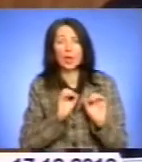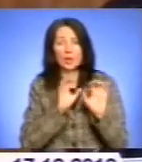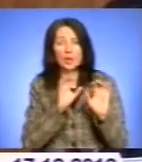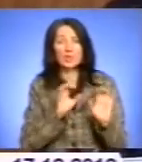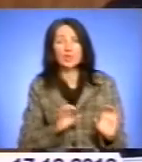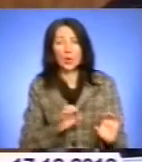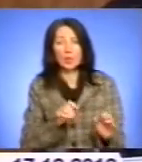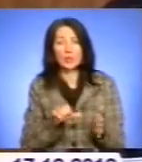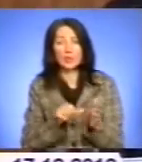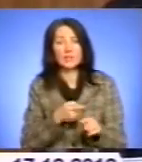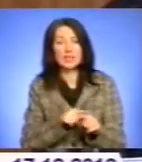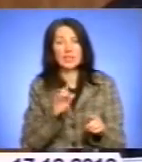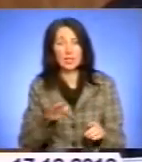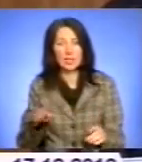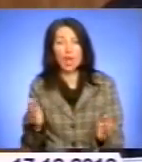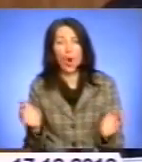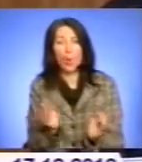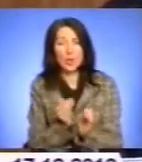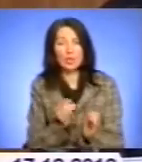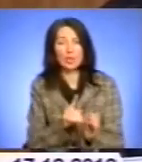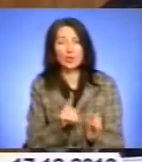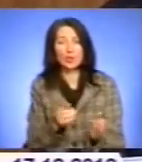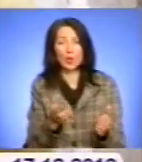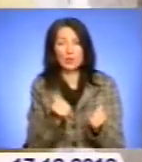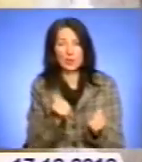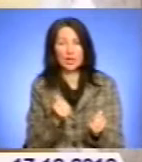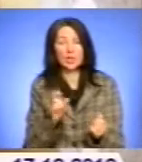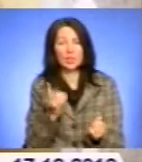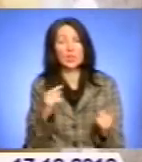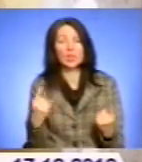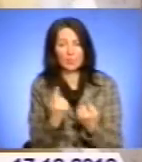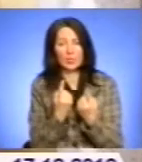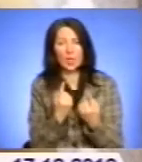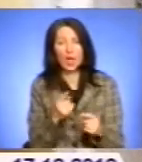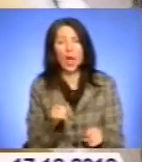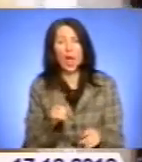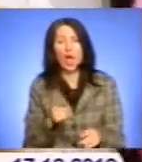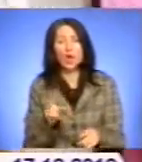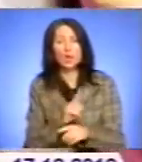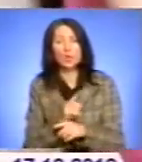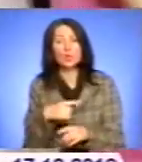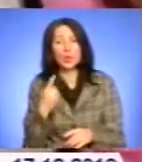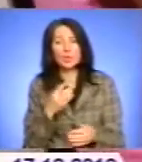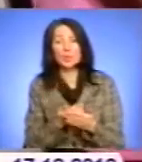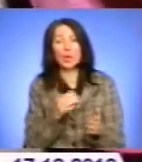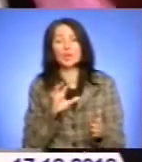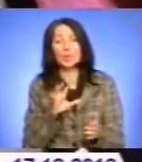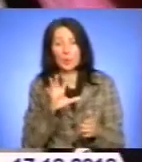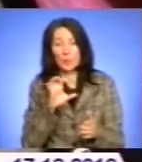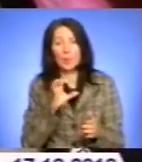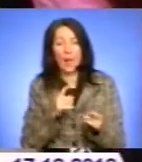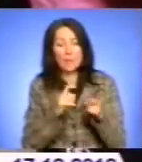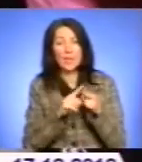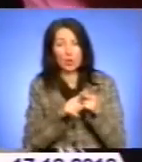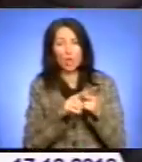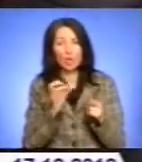це обмеження щодо взяття дитини під варту. У Тернопільській області майже 150 неповнолітніх цьогоріч вчинили понад